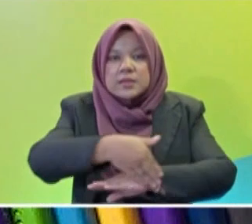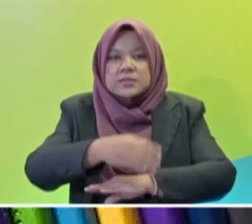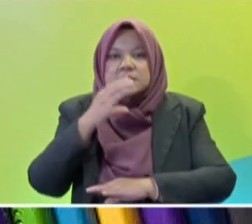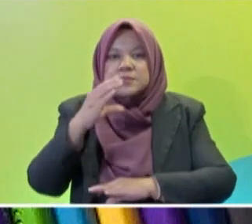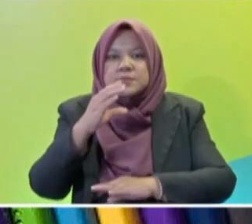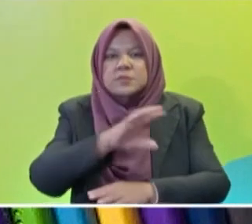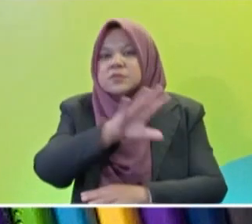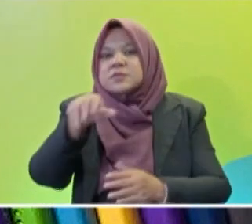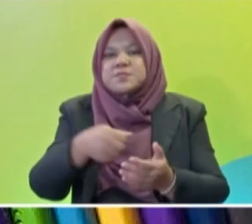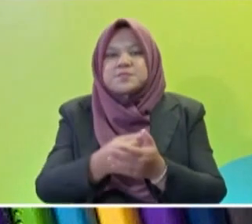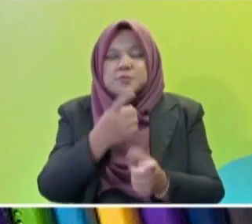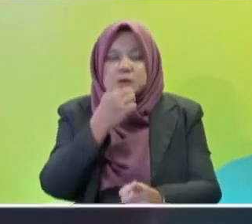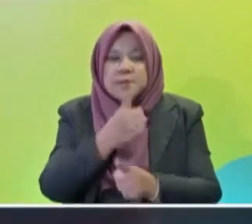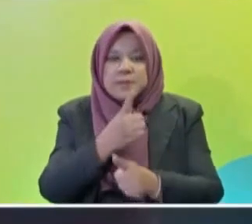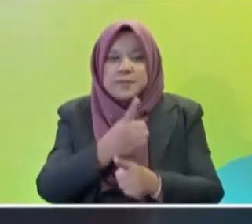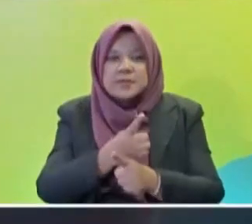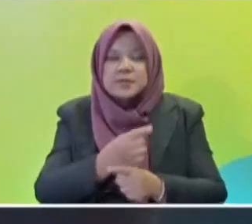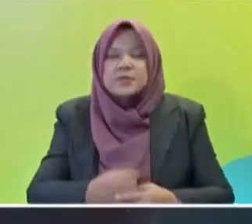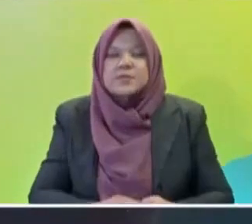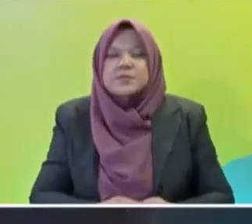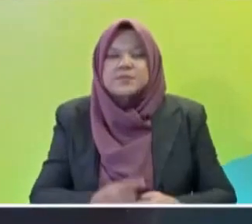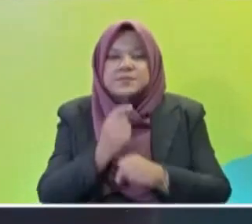dapat menjawab dengan baik